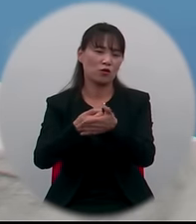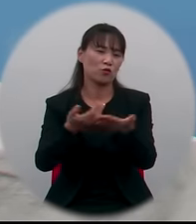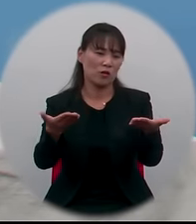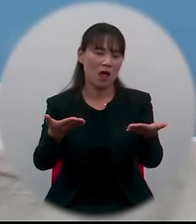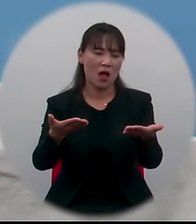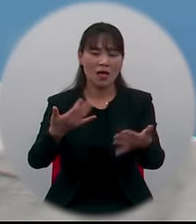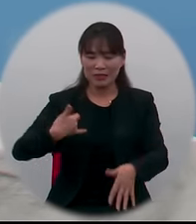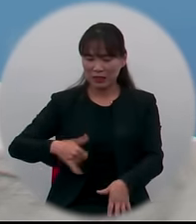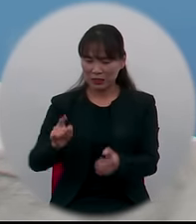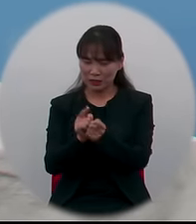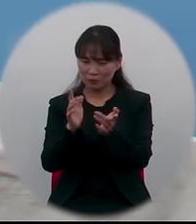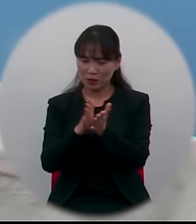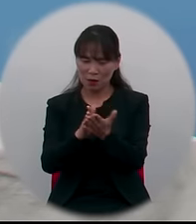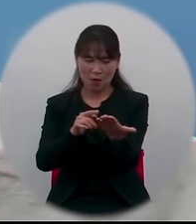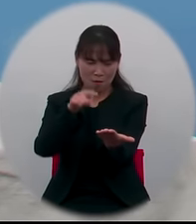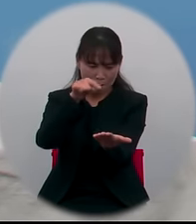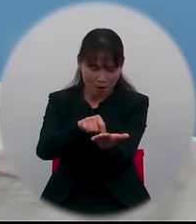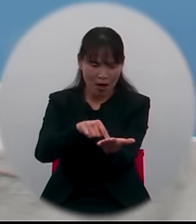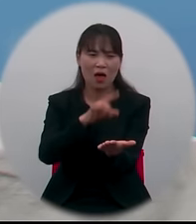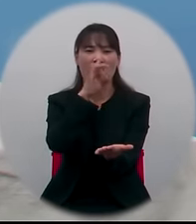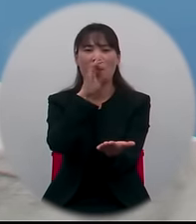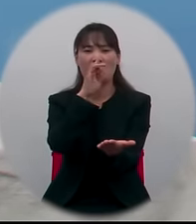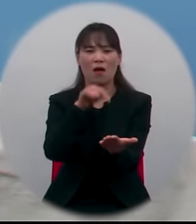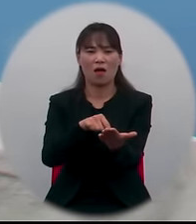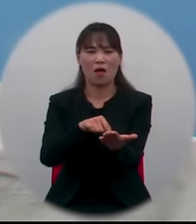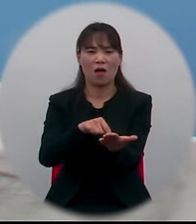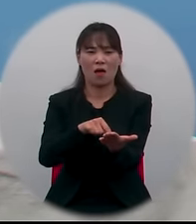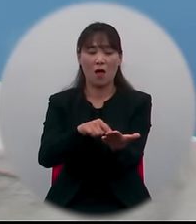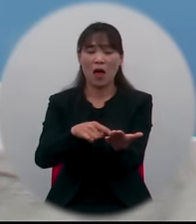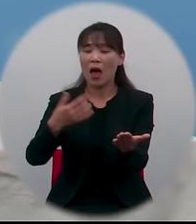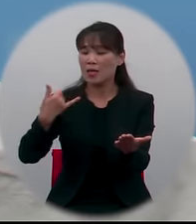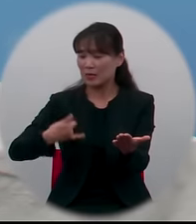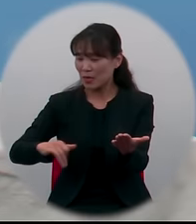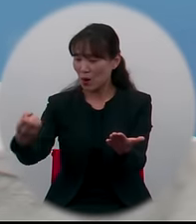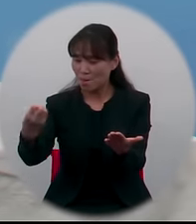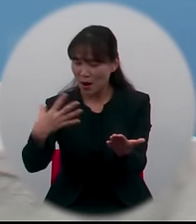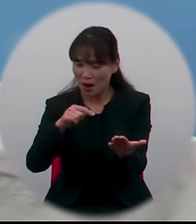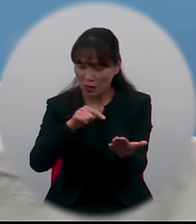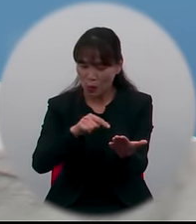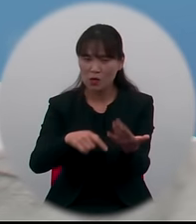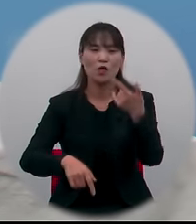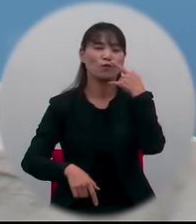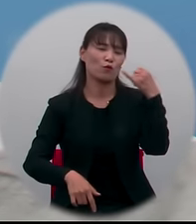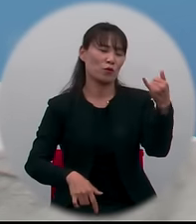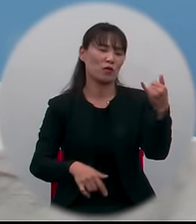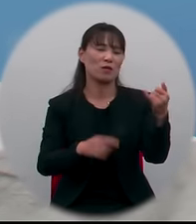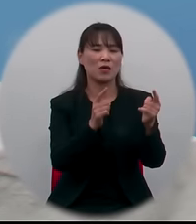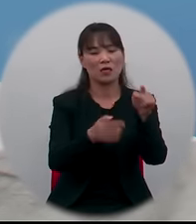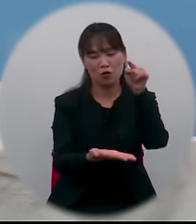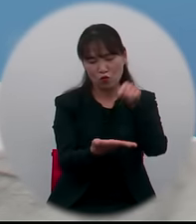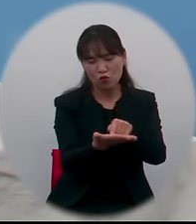번 이렇게 한 계를 정한 상태에서 가장 중요한 거 아이가 직접 뽑는게 아니라 부모님이 아이가 선택한 그